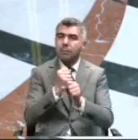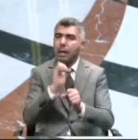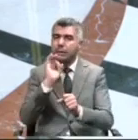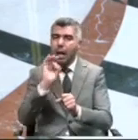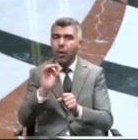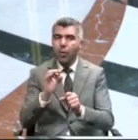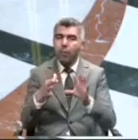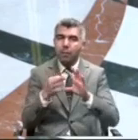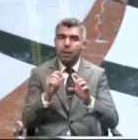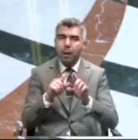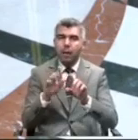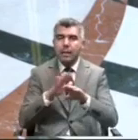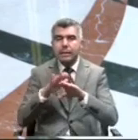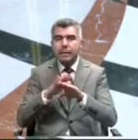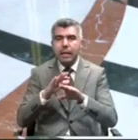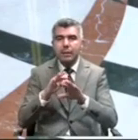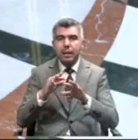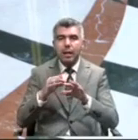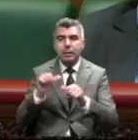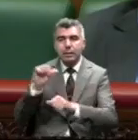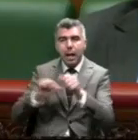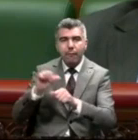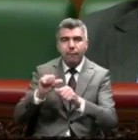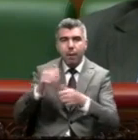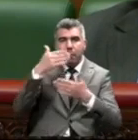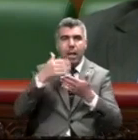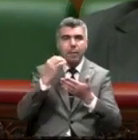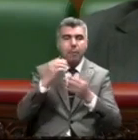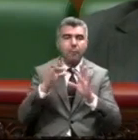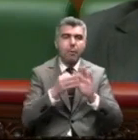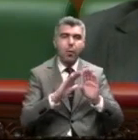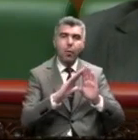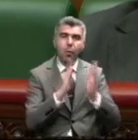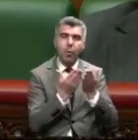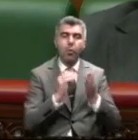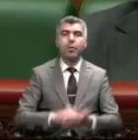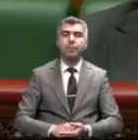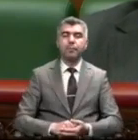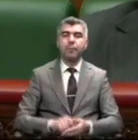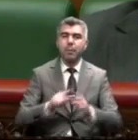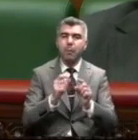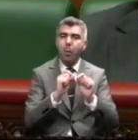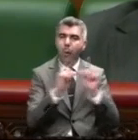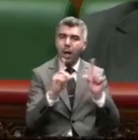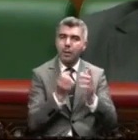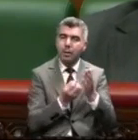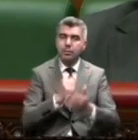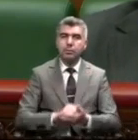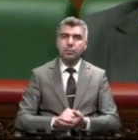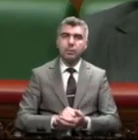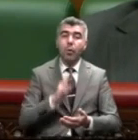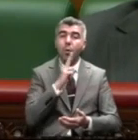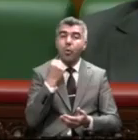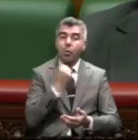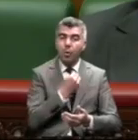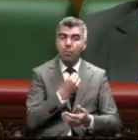هي تدبير السياسه النقديه لبلادنا باش نوضح شي شويه المفاهيم الدوله او